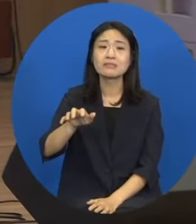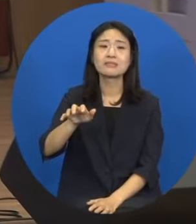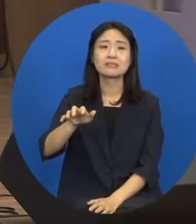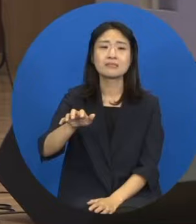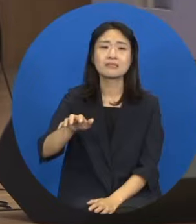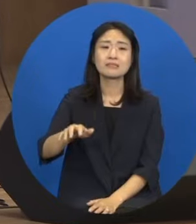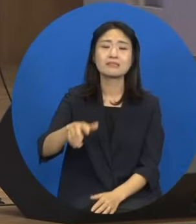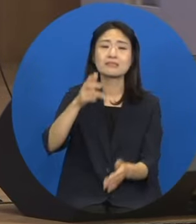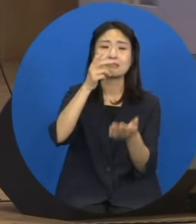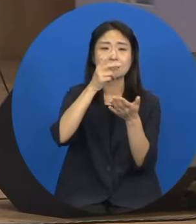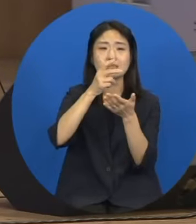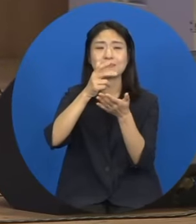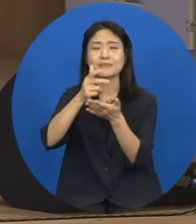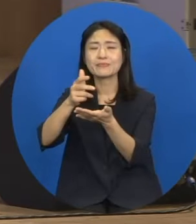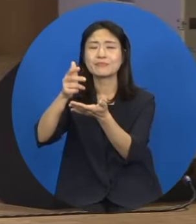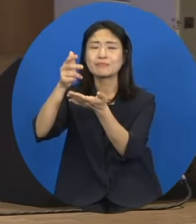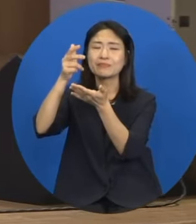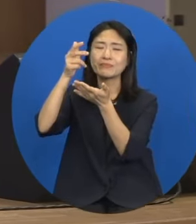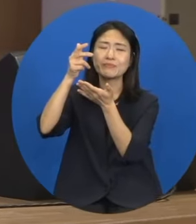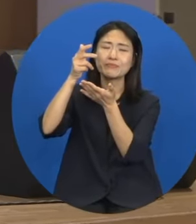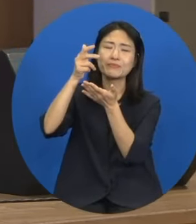요새